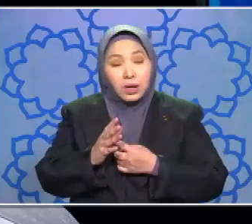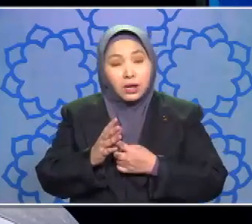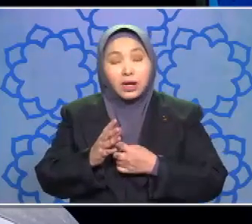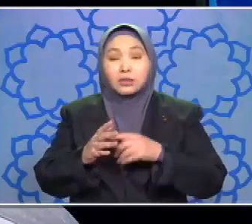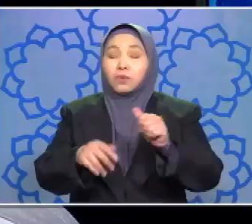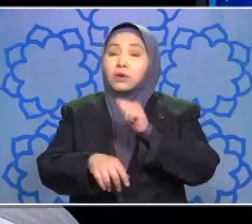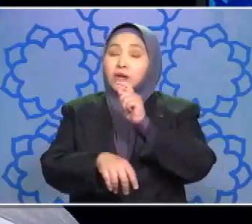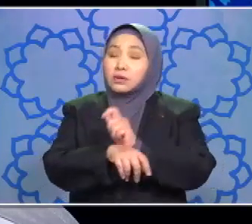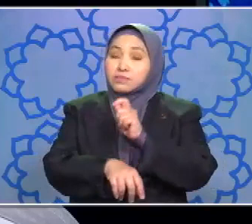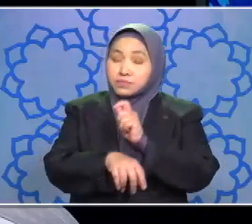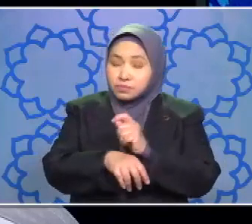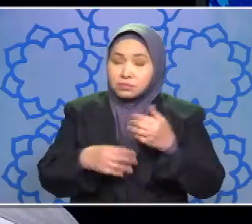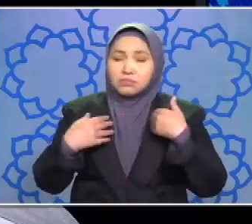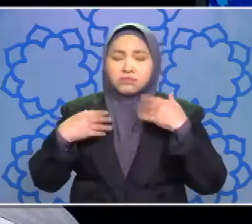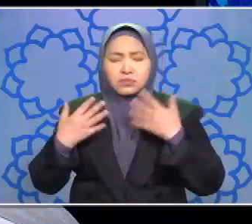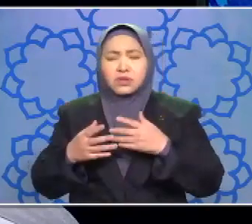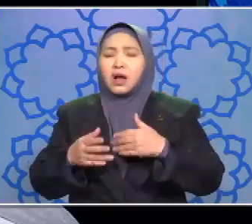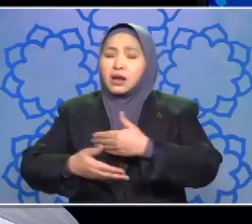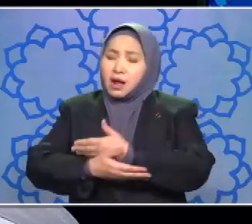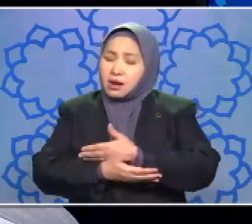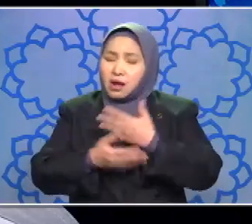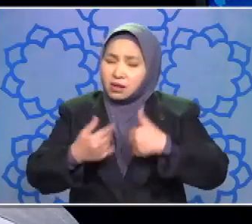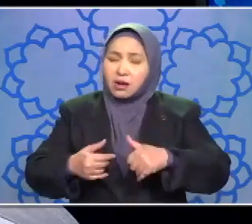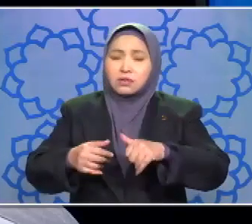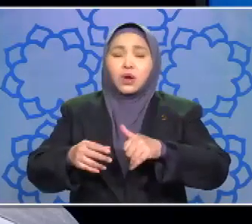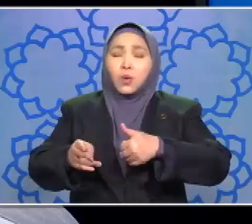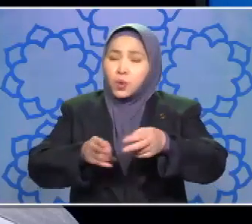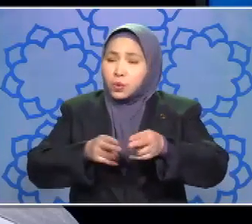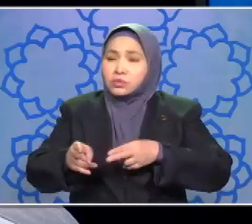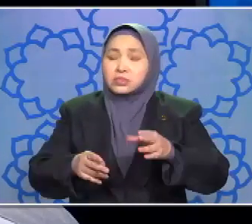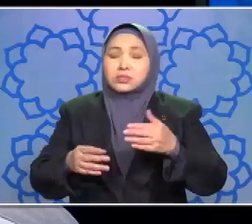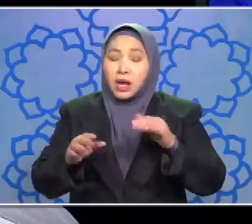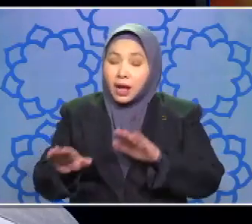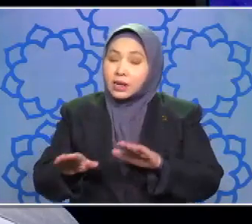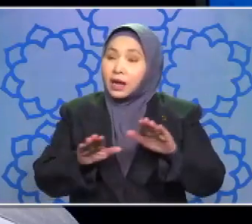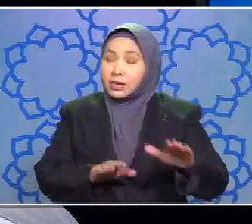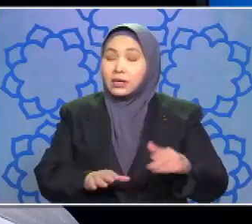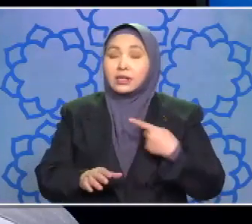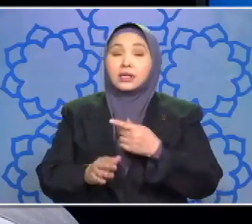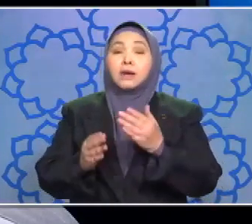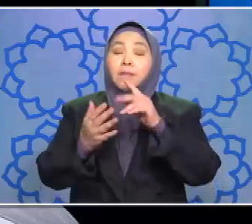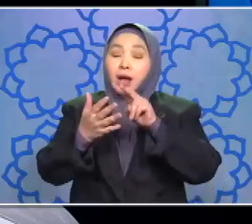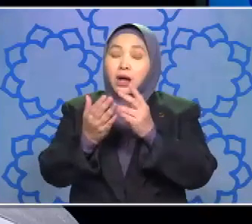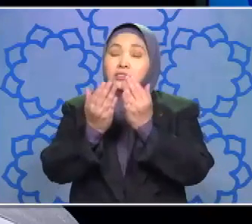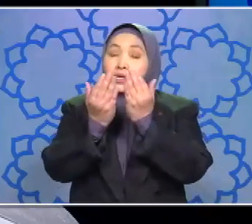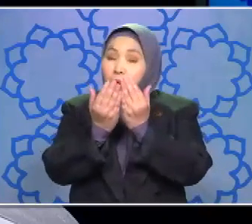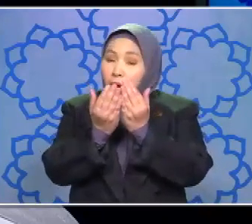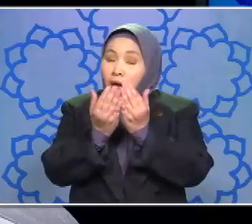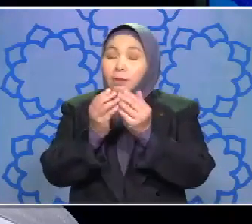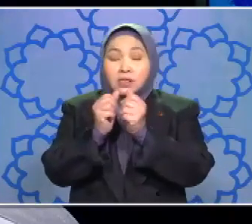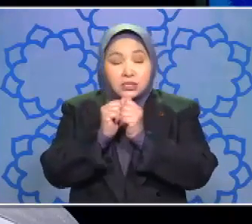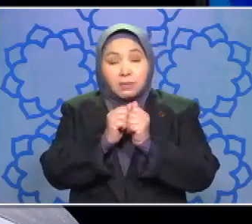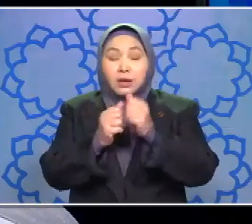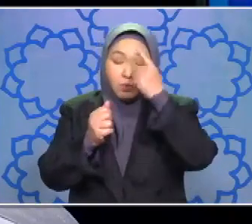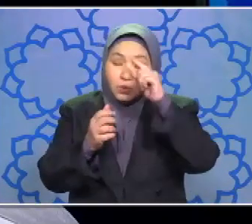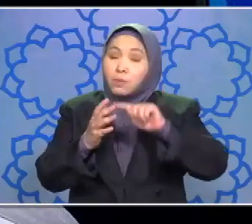dengan anak-anak yang sudah pun diuruskan, adik-adik mungkin ada yang berehat. Kita baca doa sama-sama untuk memulakan